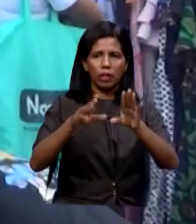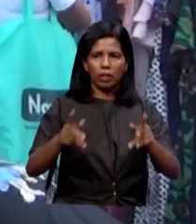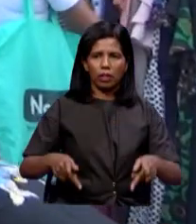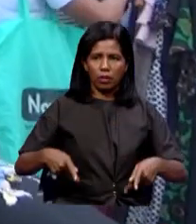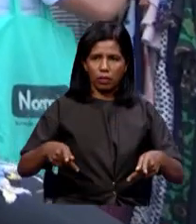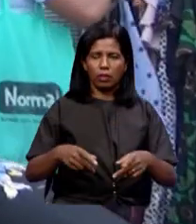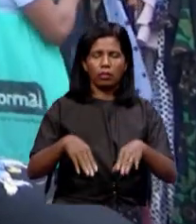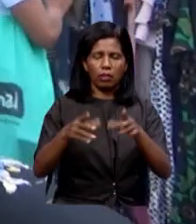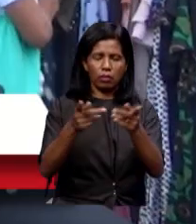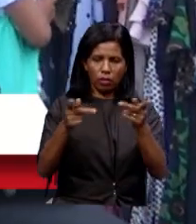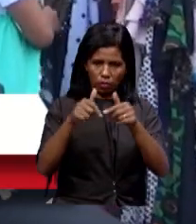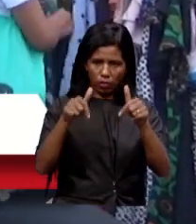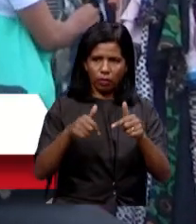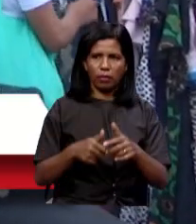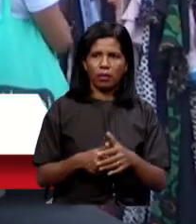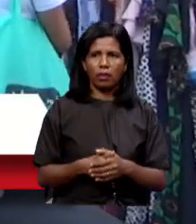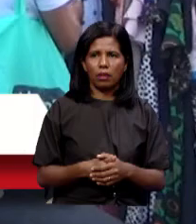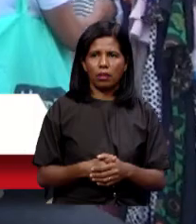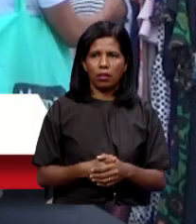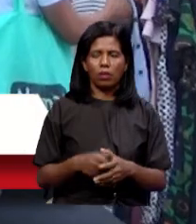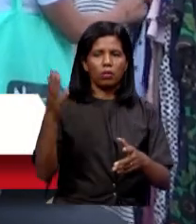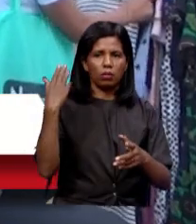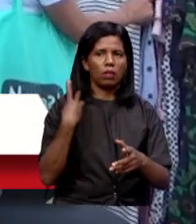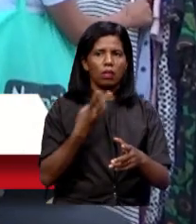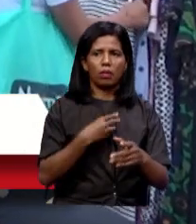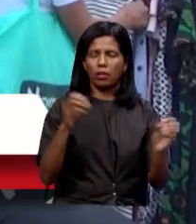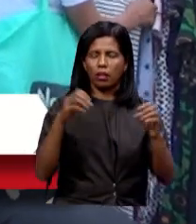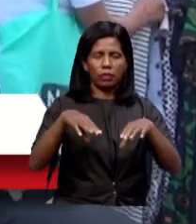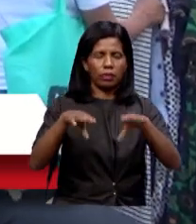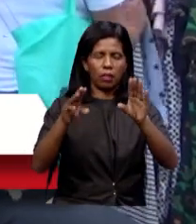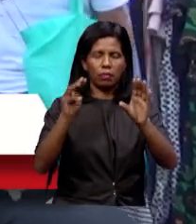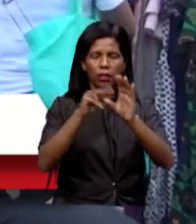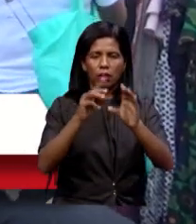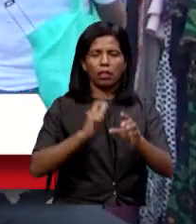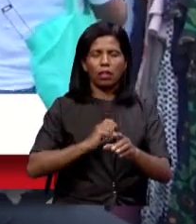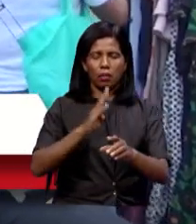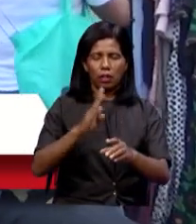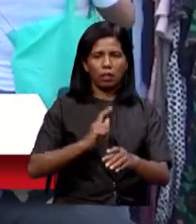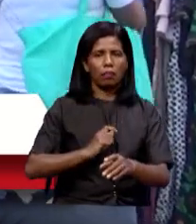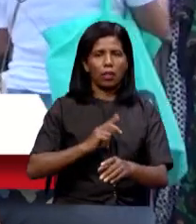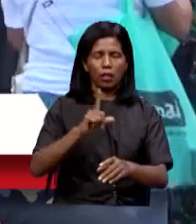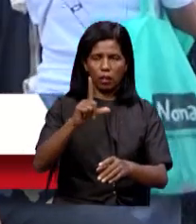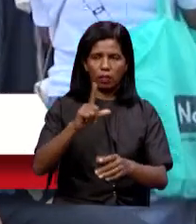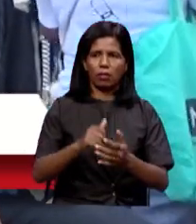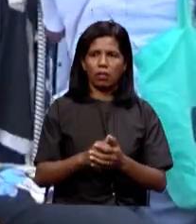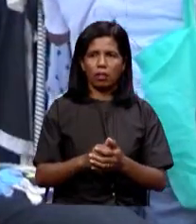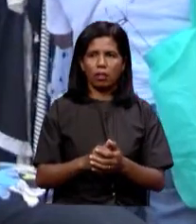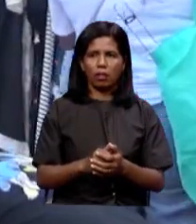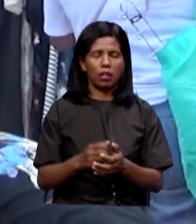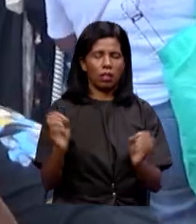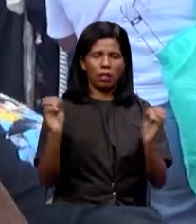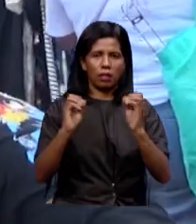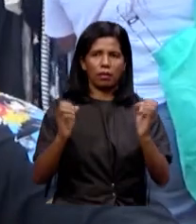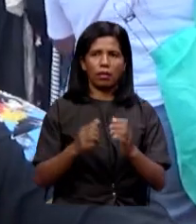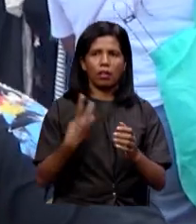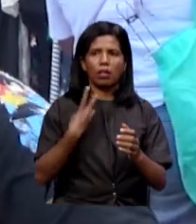fatin magna duni ami be silamane ami nunca fa ni mercado tabiesi nunca fa ni mercado manlio iha al mutin la ya